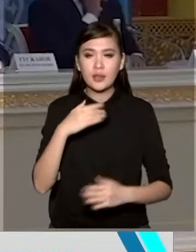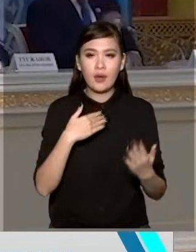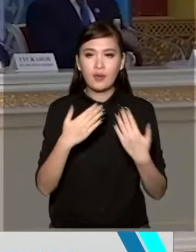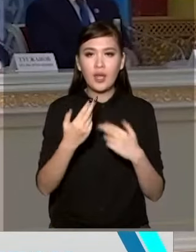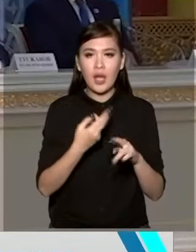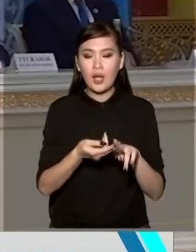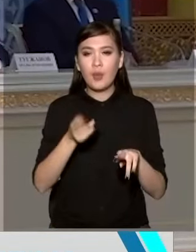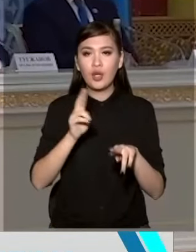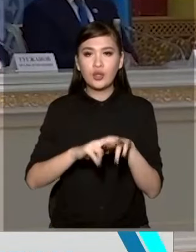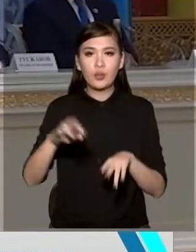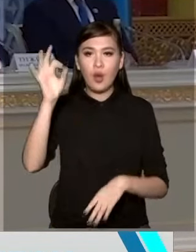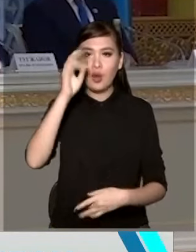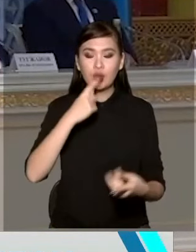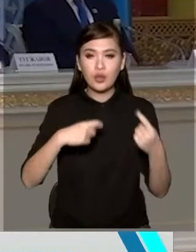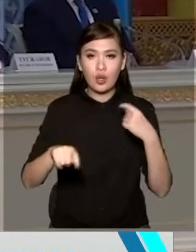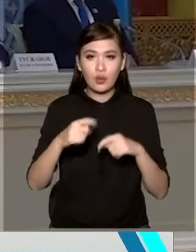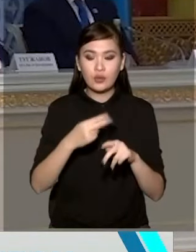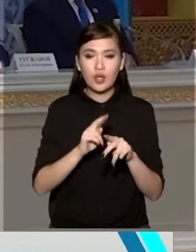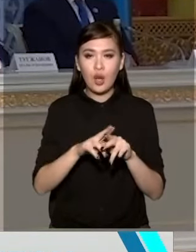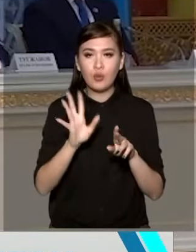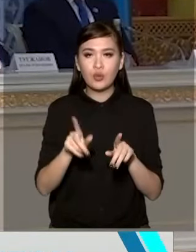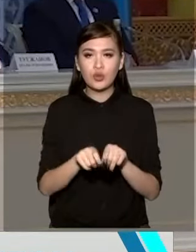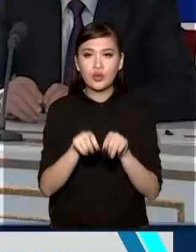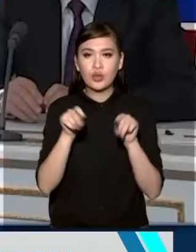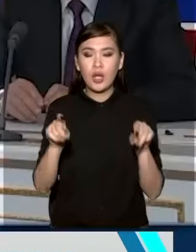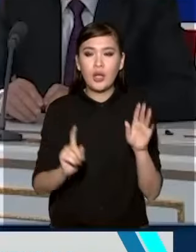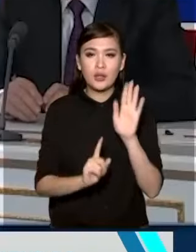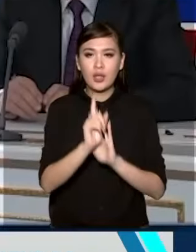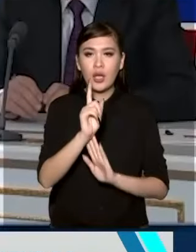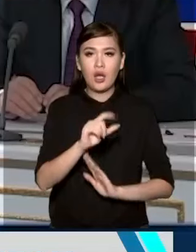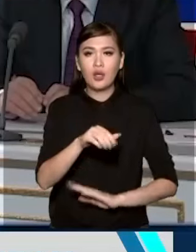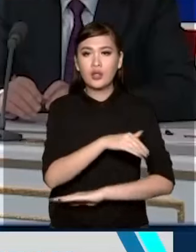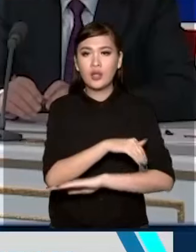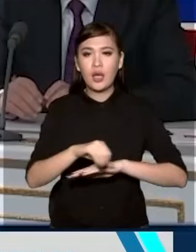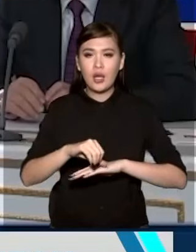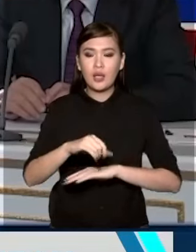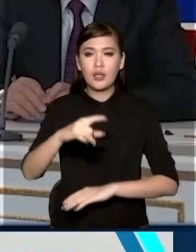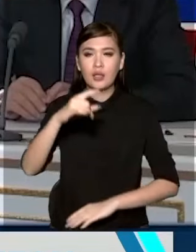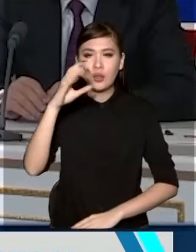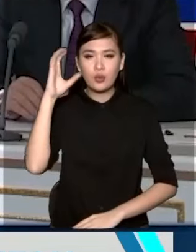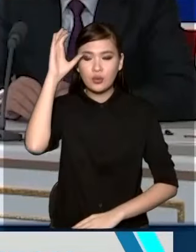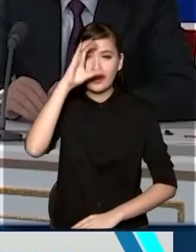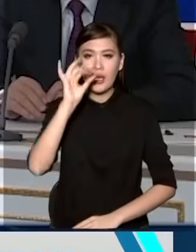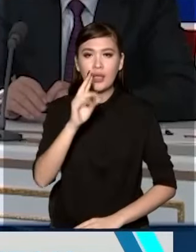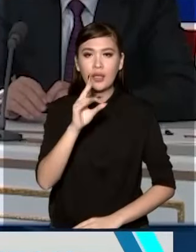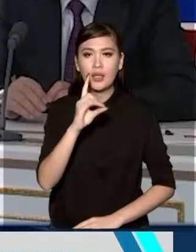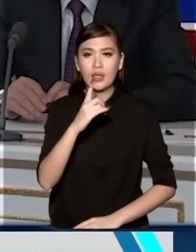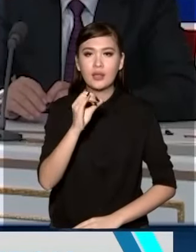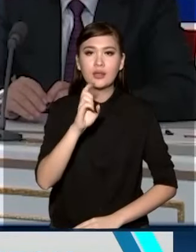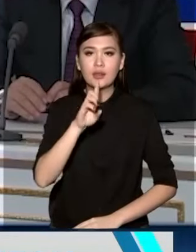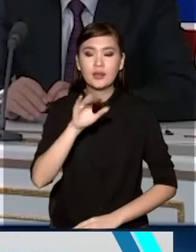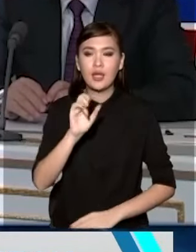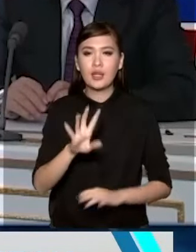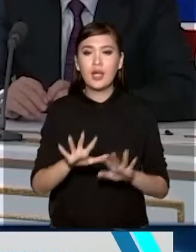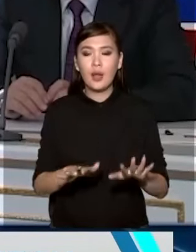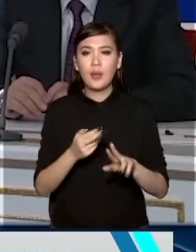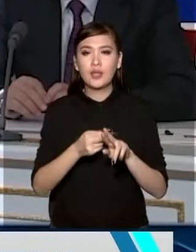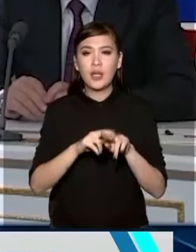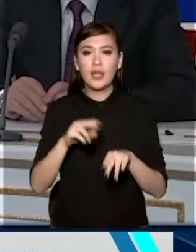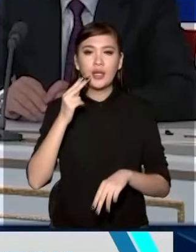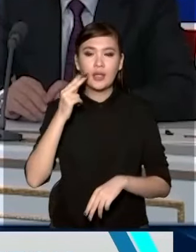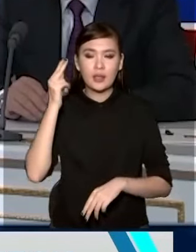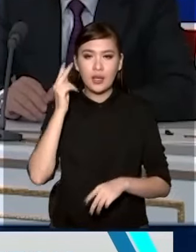Подобные торговые хабы создаются и на границе с Узбекистаном и с Кыргызстаном, а также, естественно, на границе с